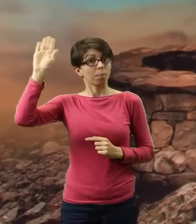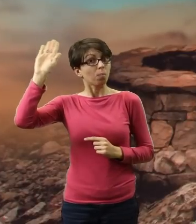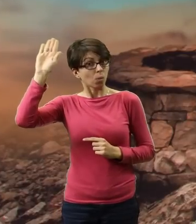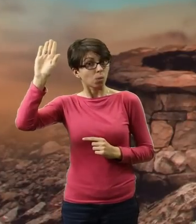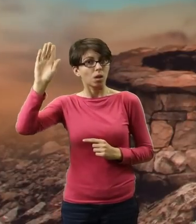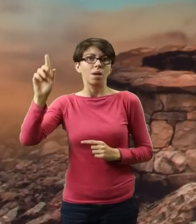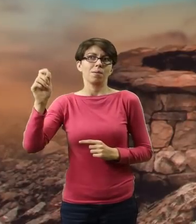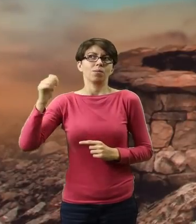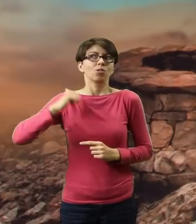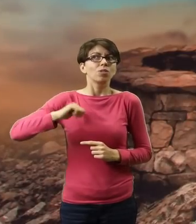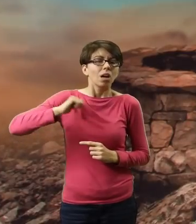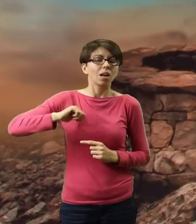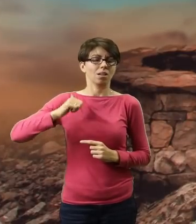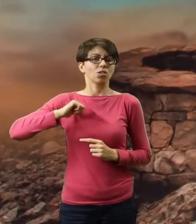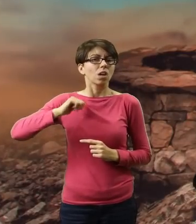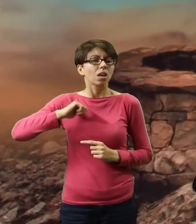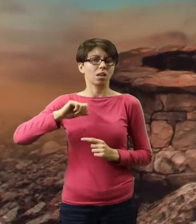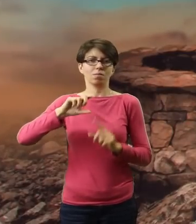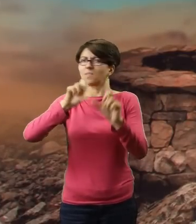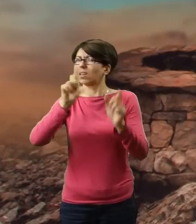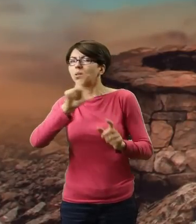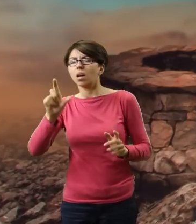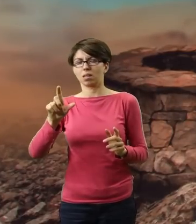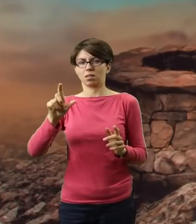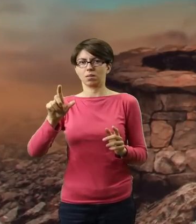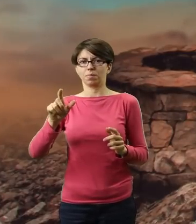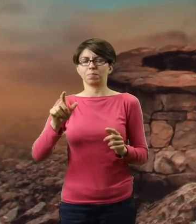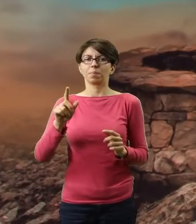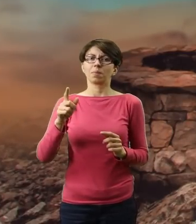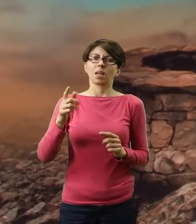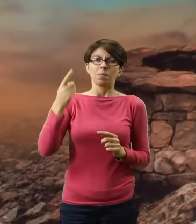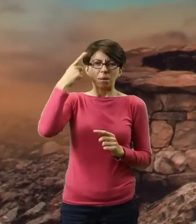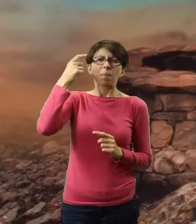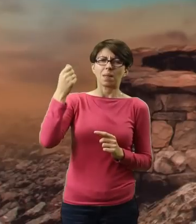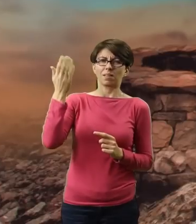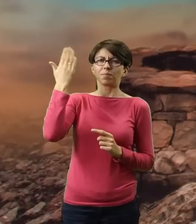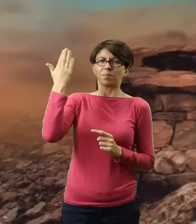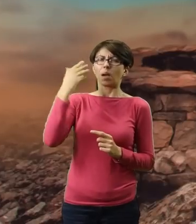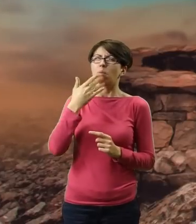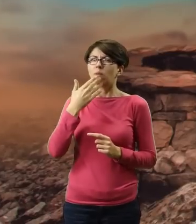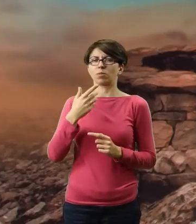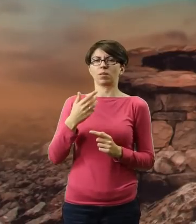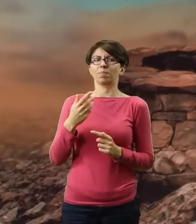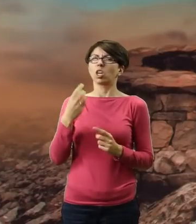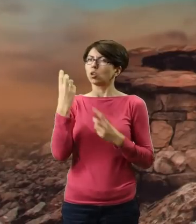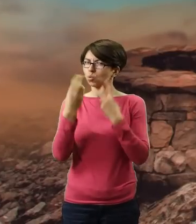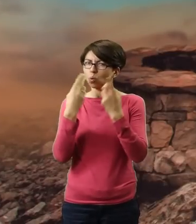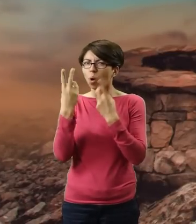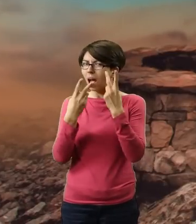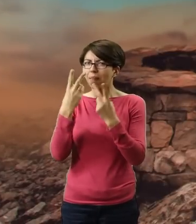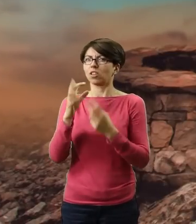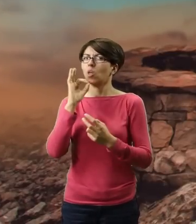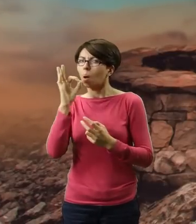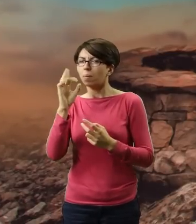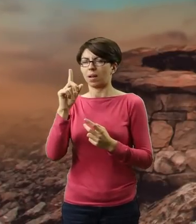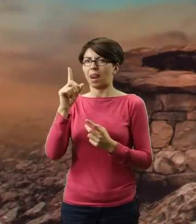i cały czas czeka i jeżeli tak wspomnieliśmy wcześniej to szukanie Pana Boga jest